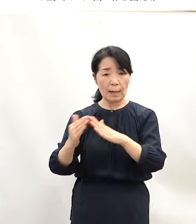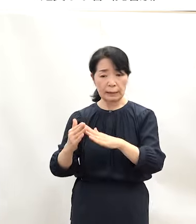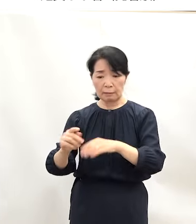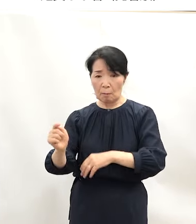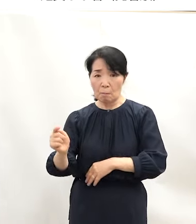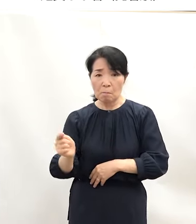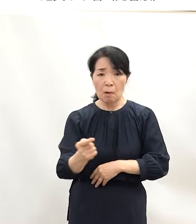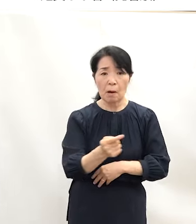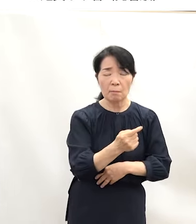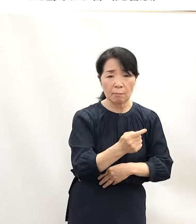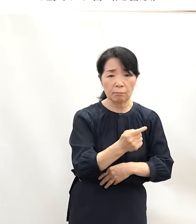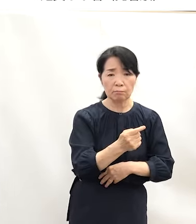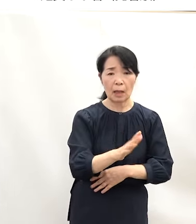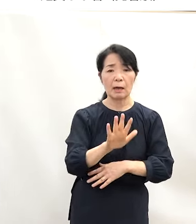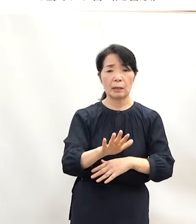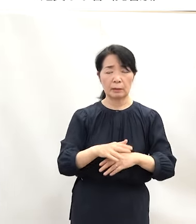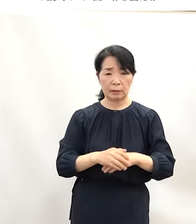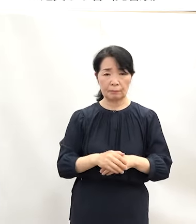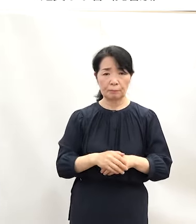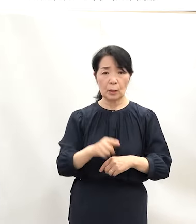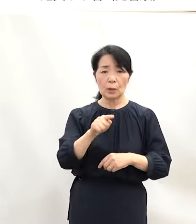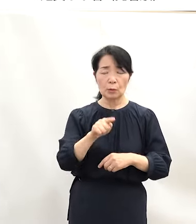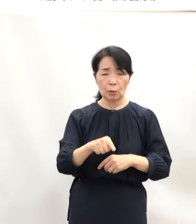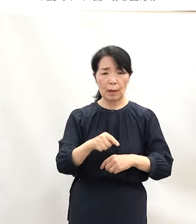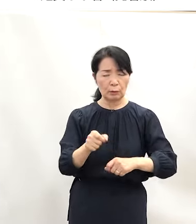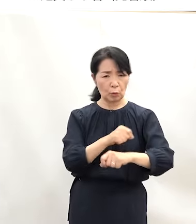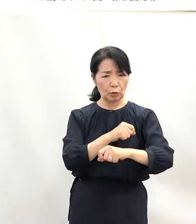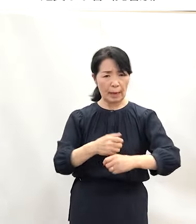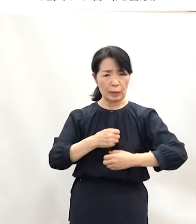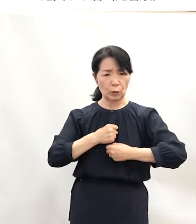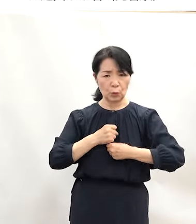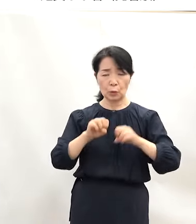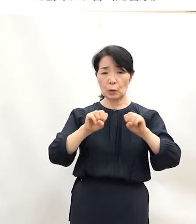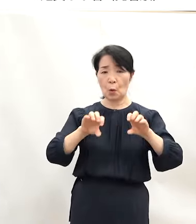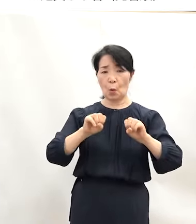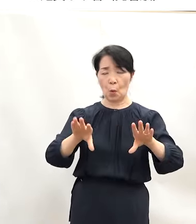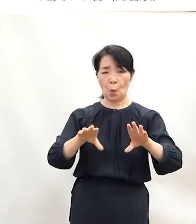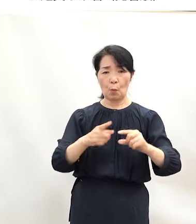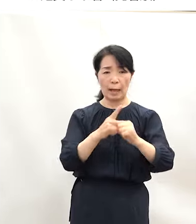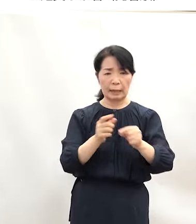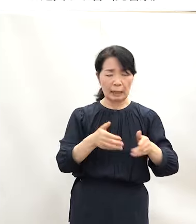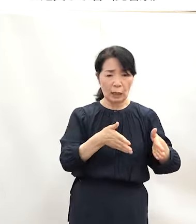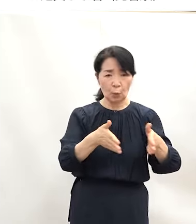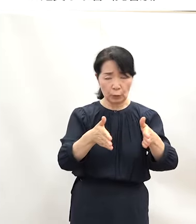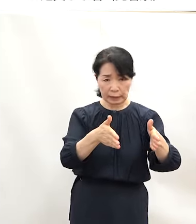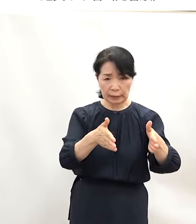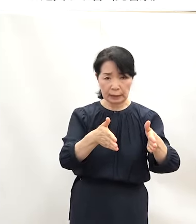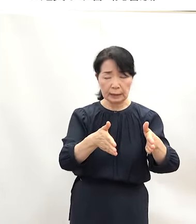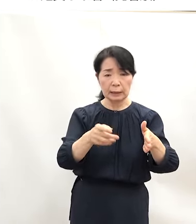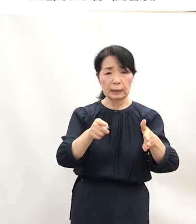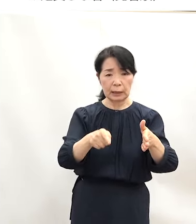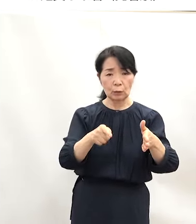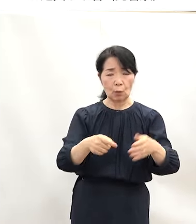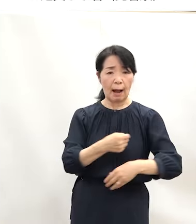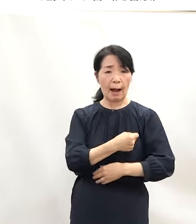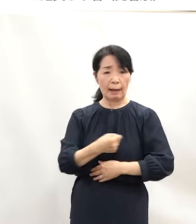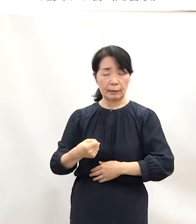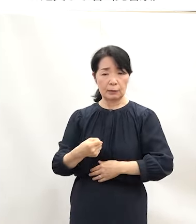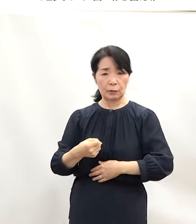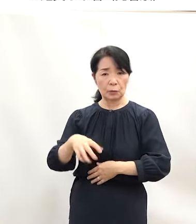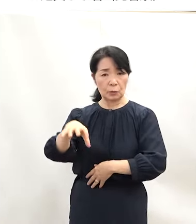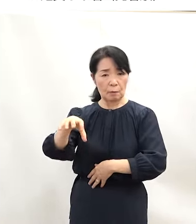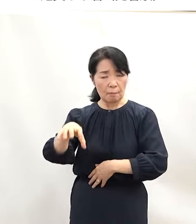別注意報がですね、中通りと会津地方で発生されているという状況であります。まあ、熊